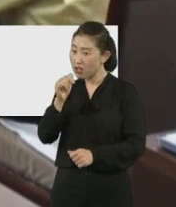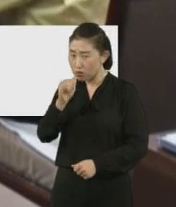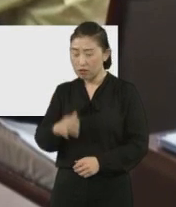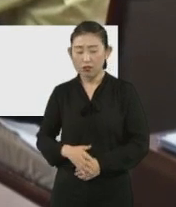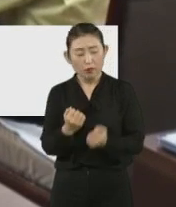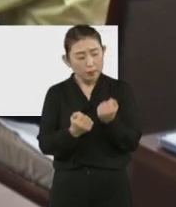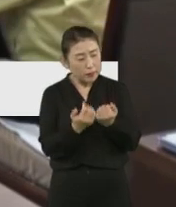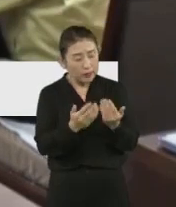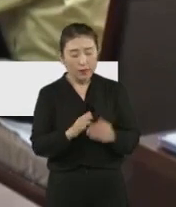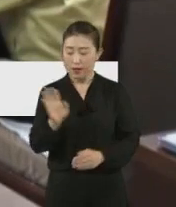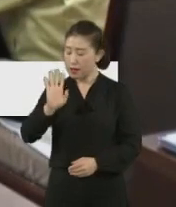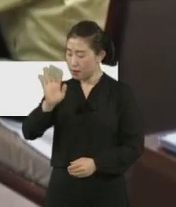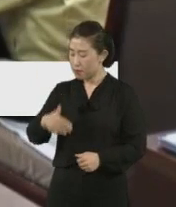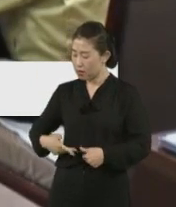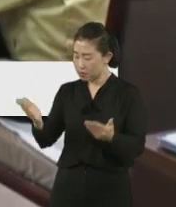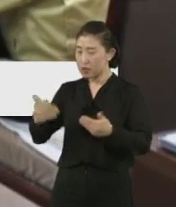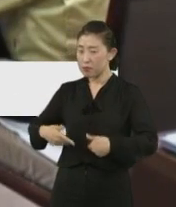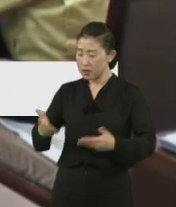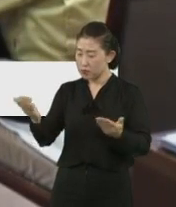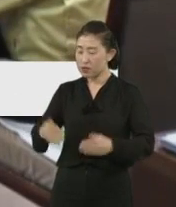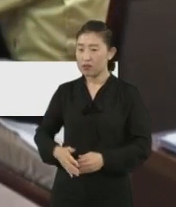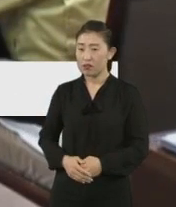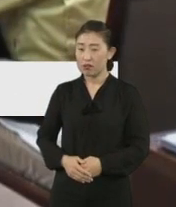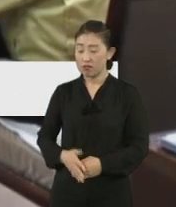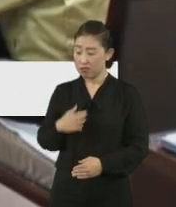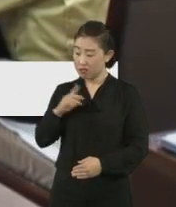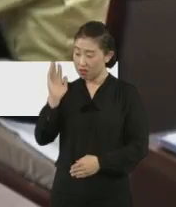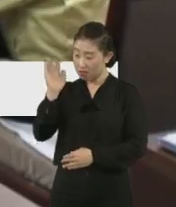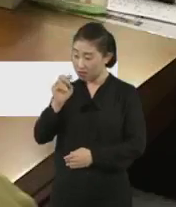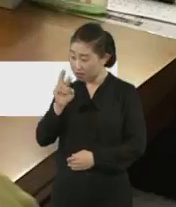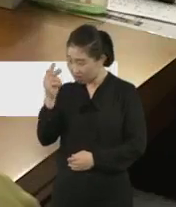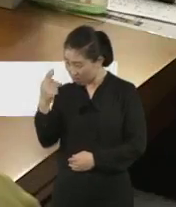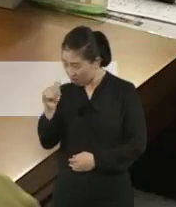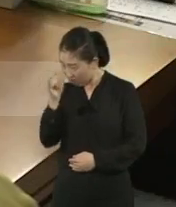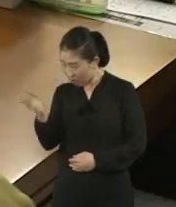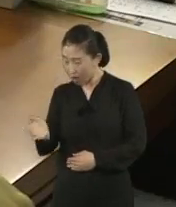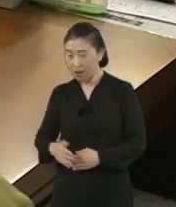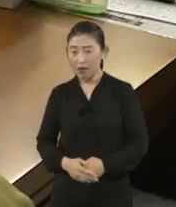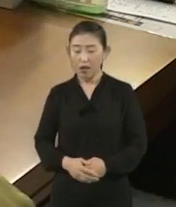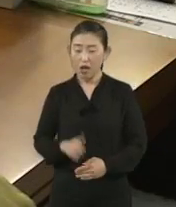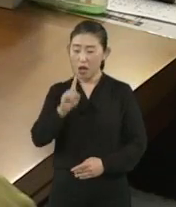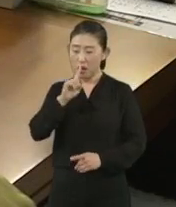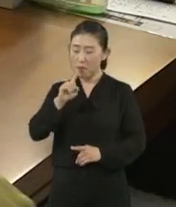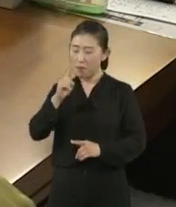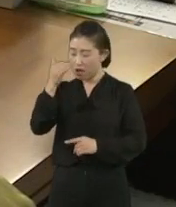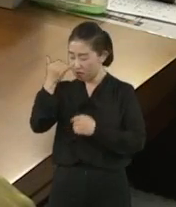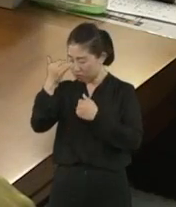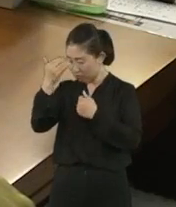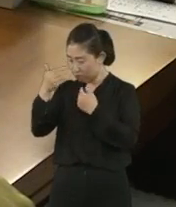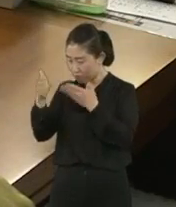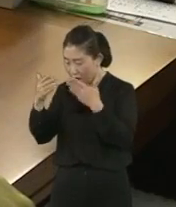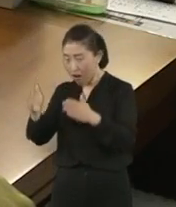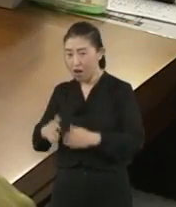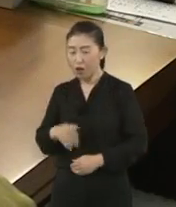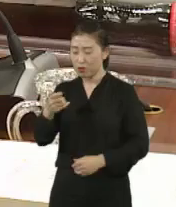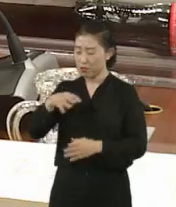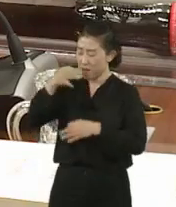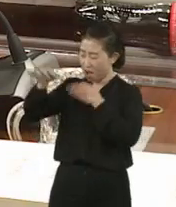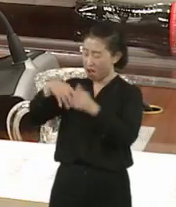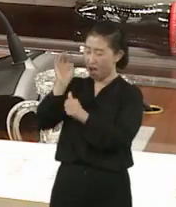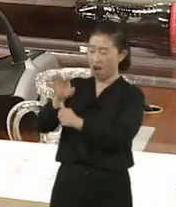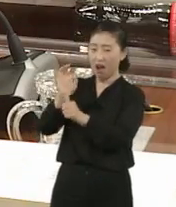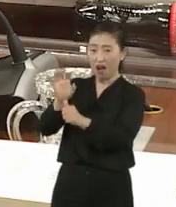답변을 올리겠습니다. 뭘 답변이야? 듣고 싶지도 않아. 내 말이 틀렸어? 반말은 기본이고 호통과 윽박을